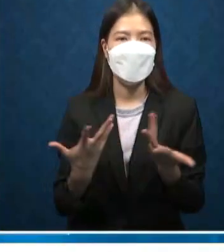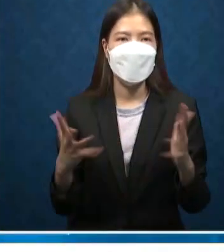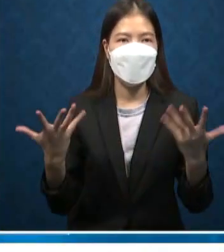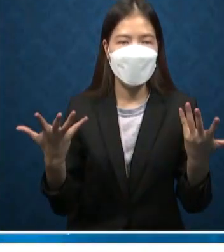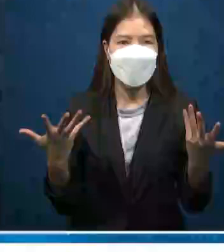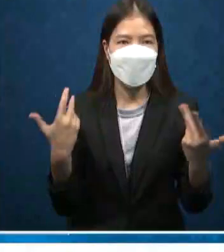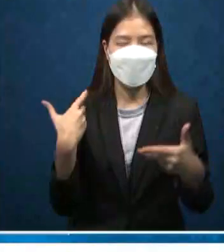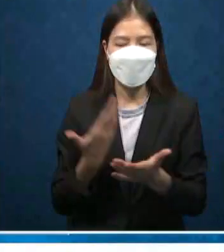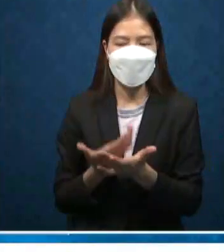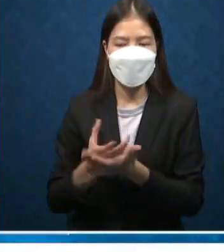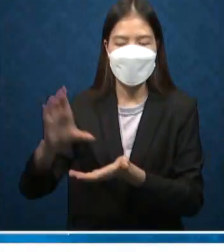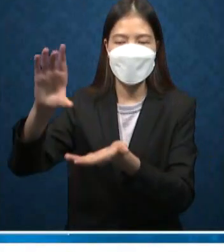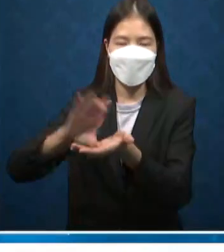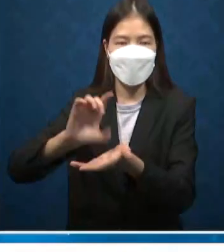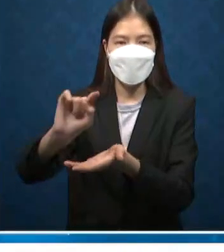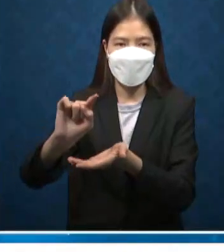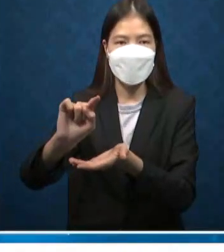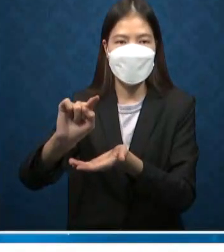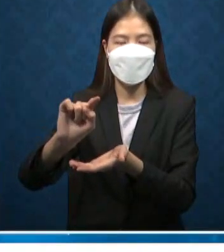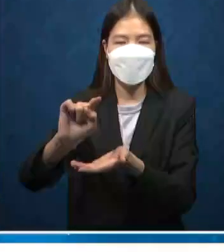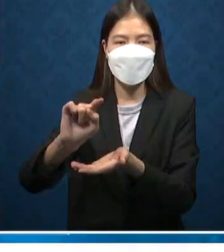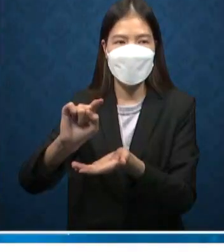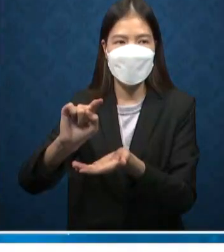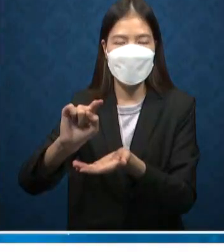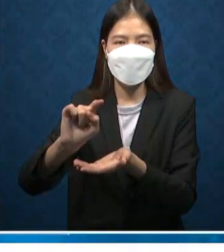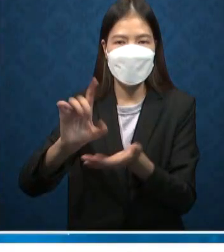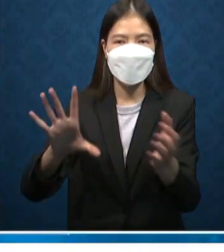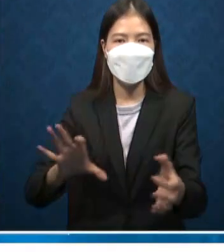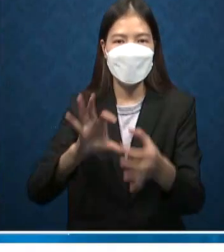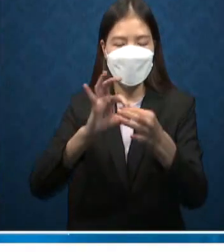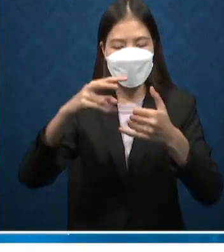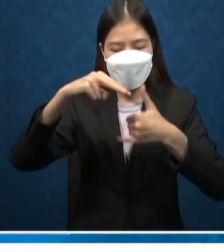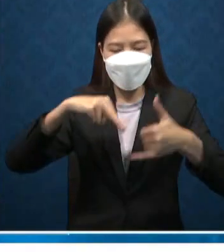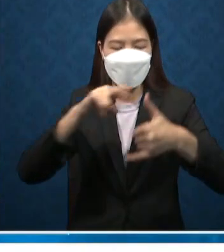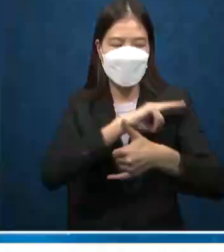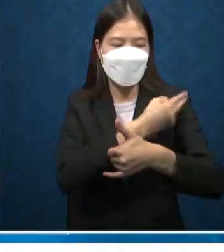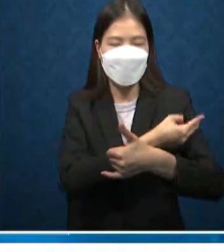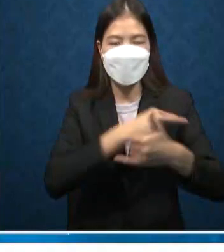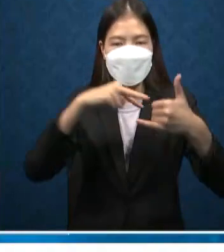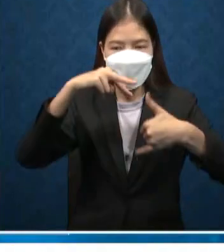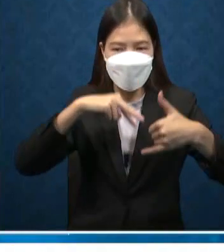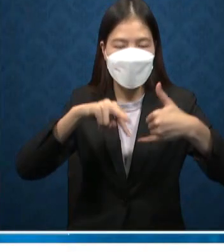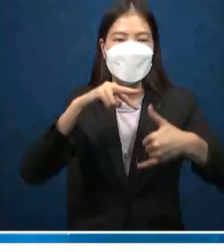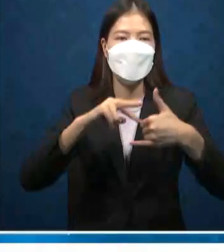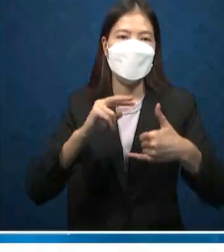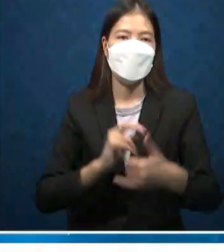งินกองทุนในส่วนกองทุนเกี่ยวเรื่องการรักษาพยาบาลนะครับเพราะฉ